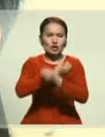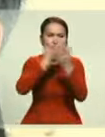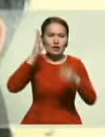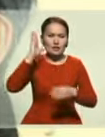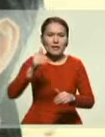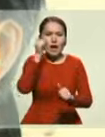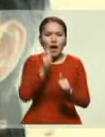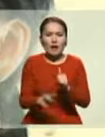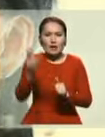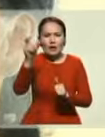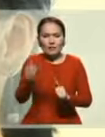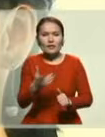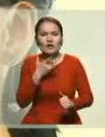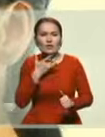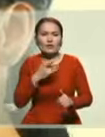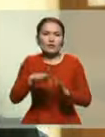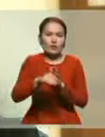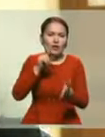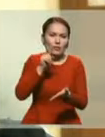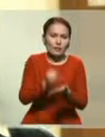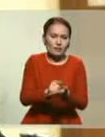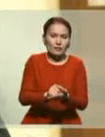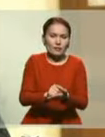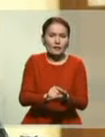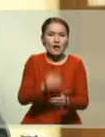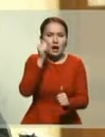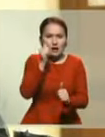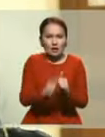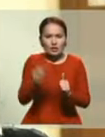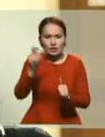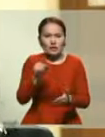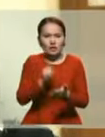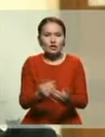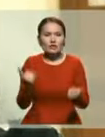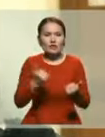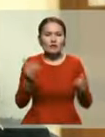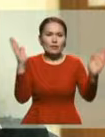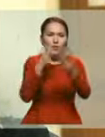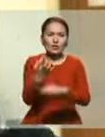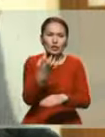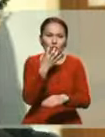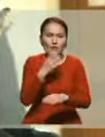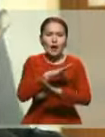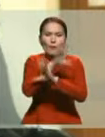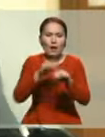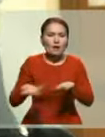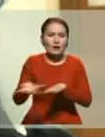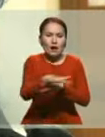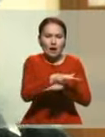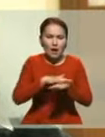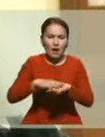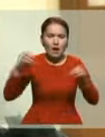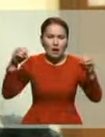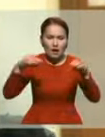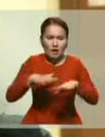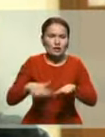әрқайсымыздың дауыс беріп атсалысқанымызды ол парызымыз деп ұғамыз. Міне бүгінгі күннің өзі қандай жадырап тұрса, адамдардың да барша жиналған, көптеп